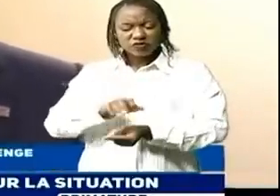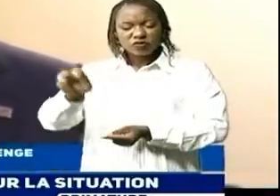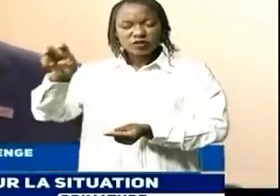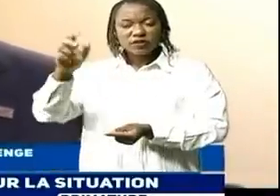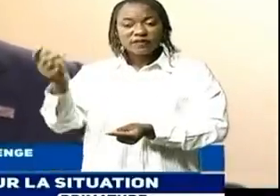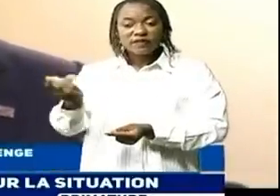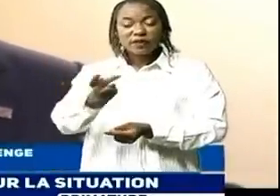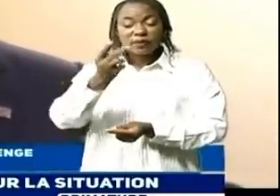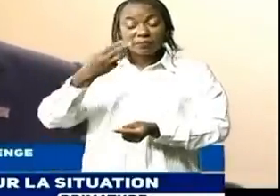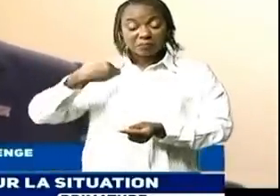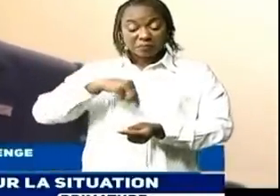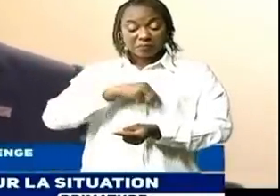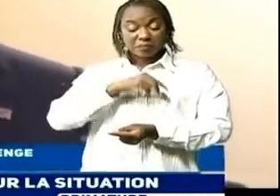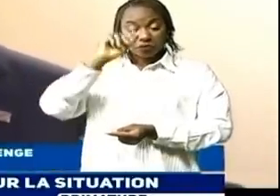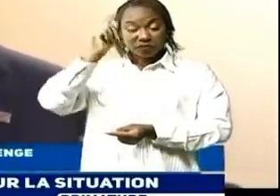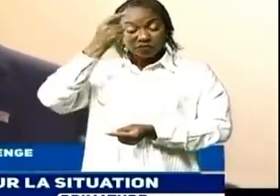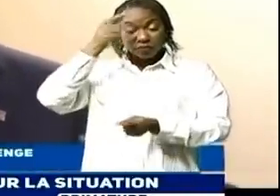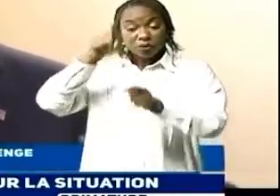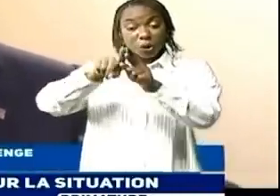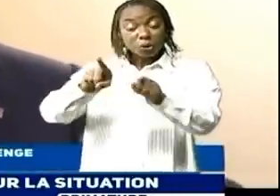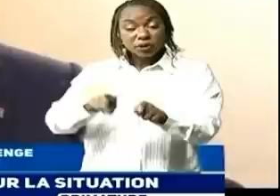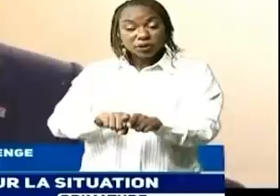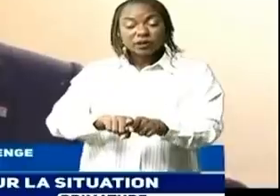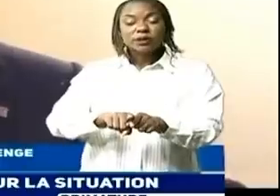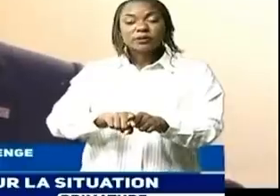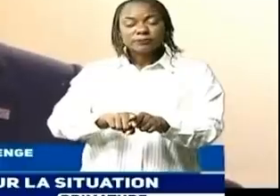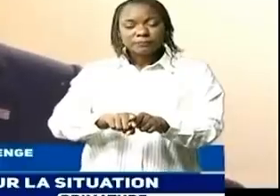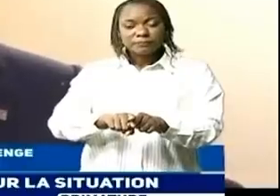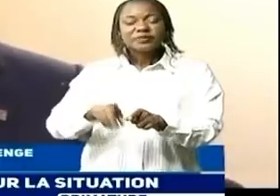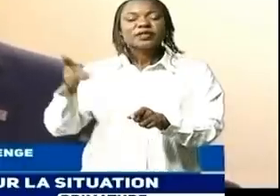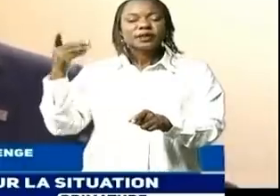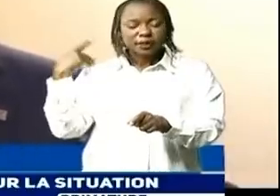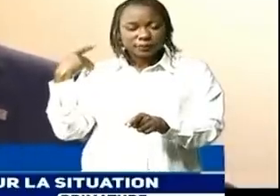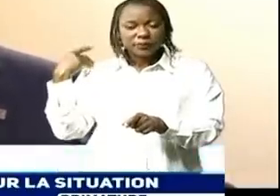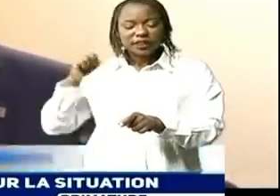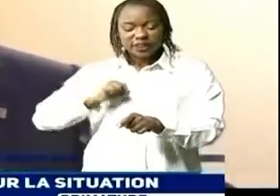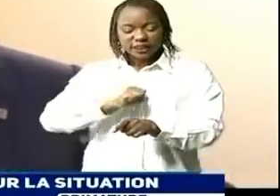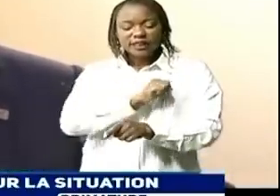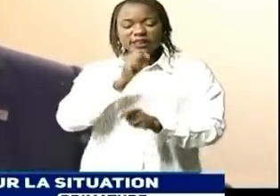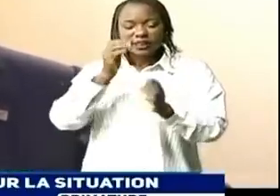sûr des membres du gouvernement, mais aussi des députés et sénateurs